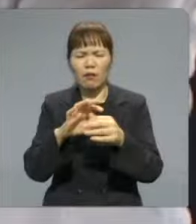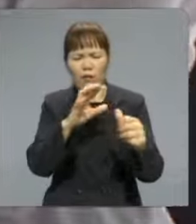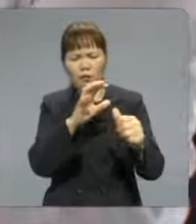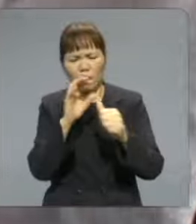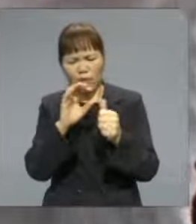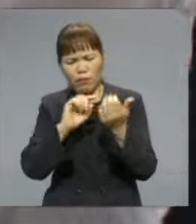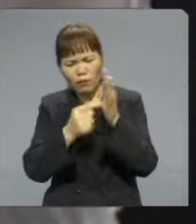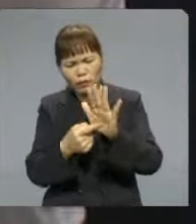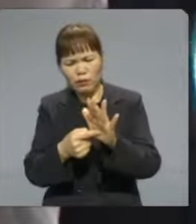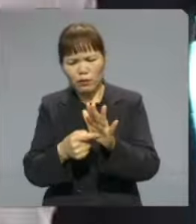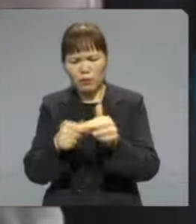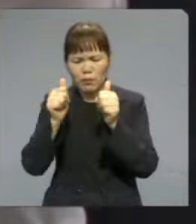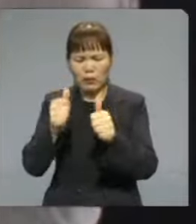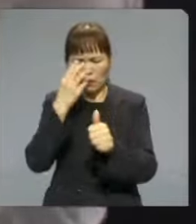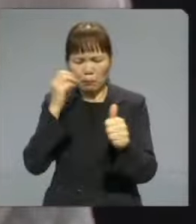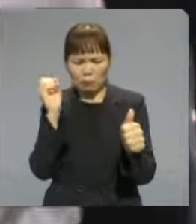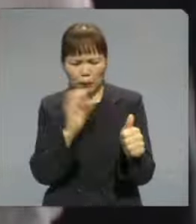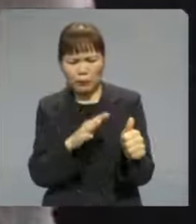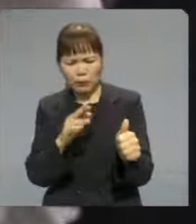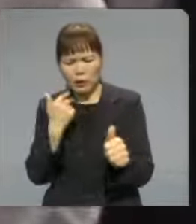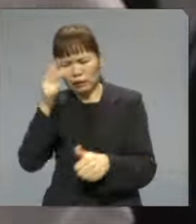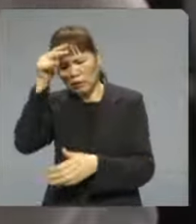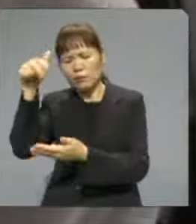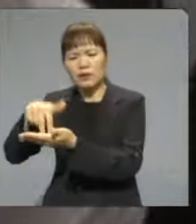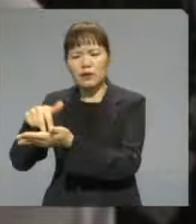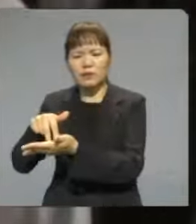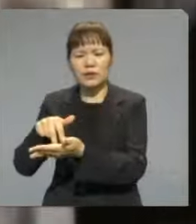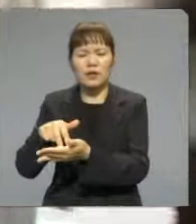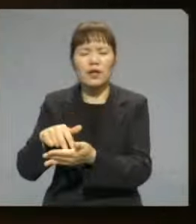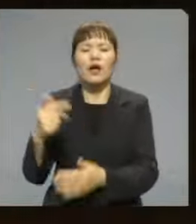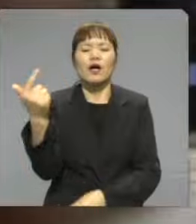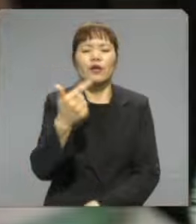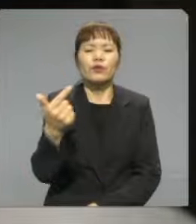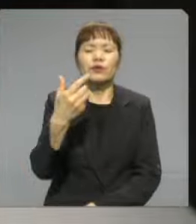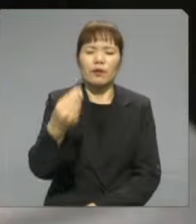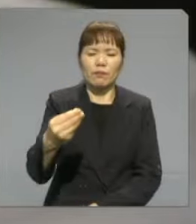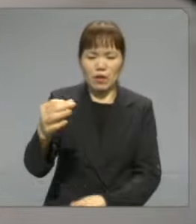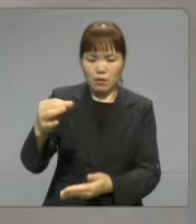법정을 모독하고 있다며 금품 살포를 위해서 6천만